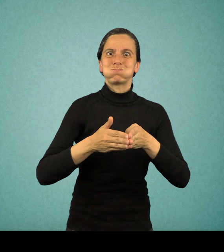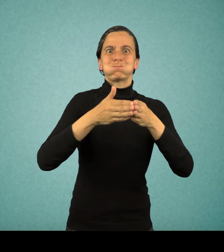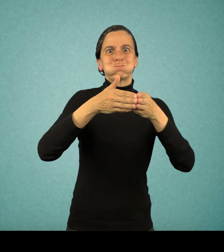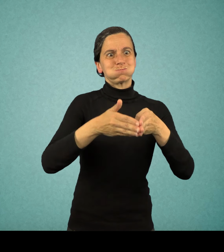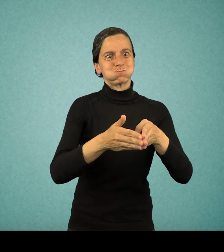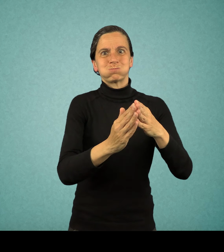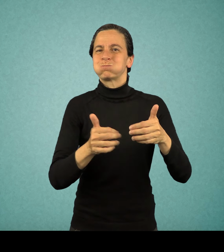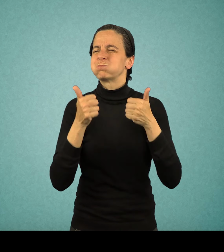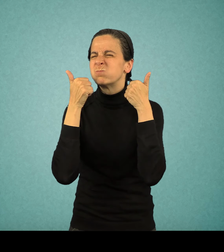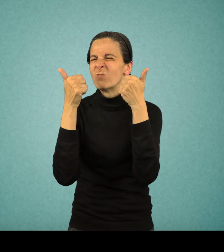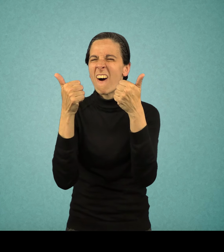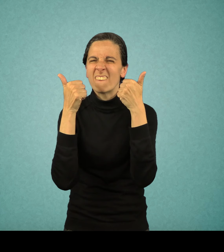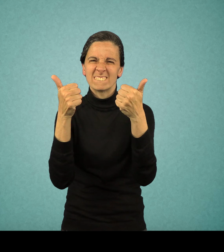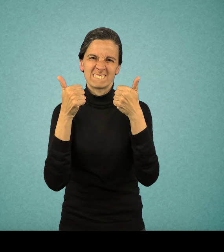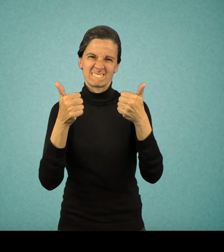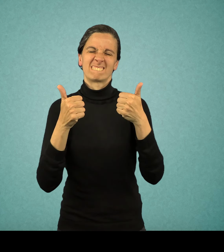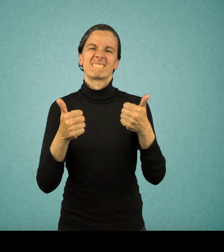les flots. Génial.